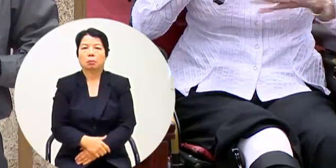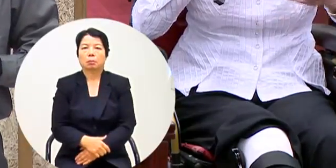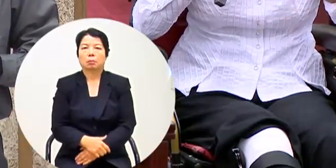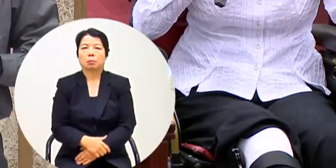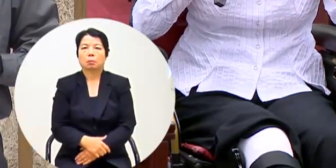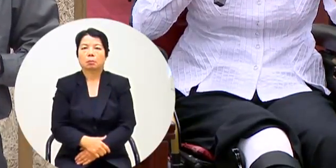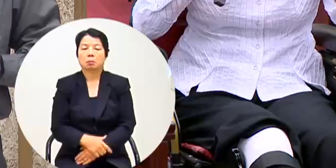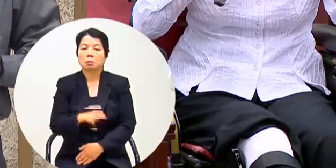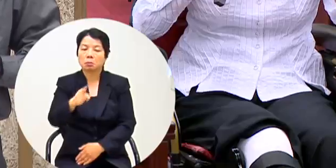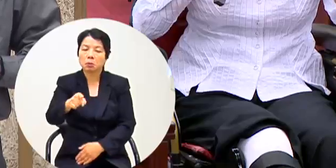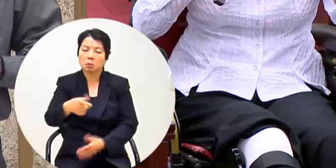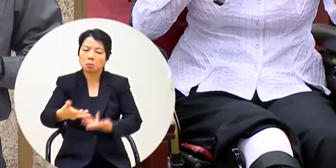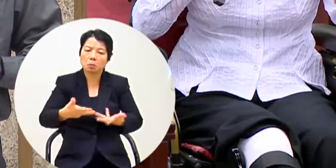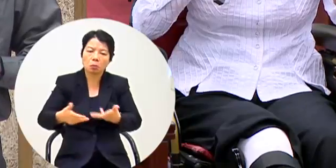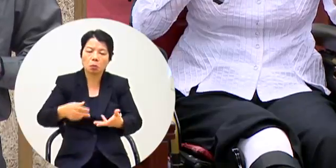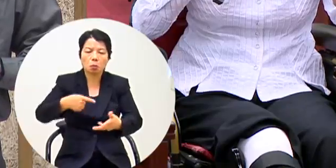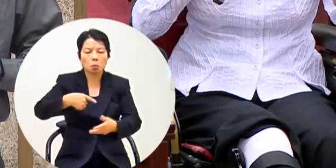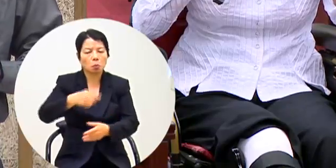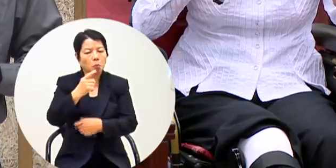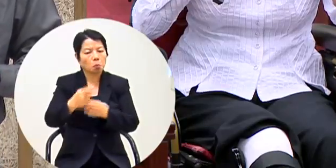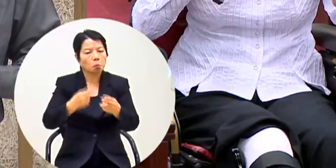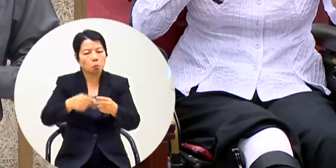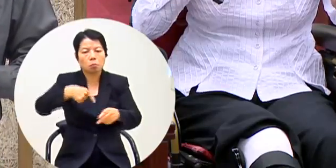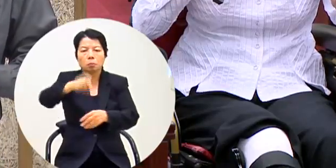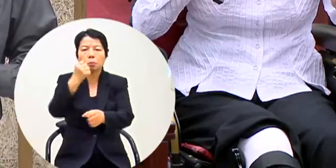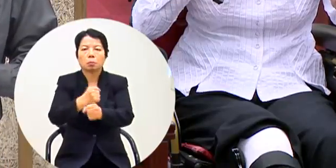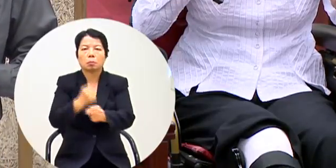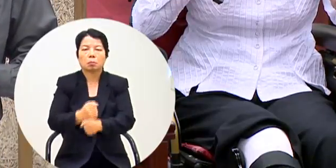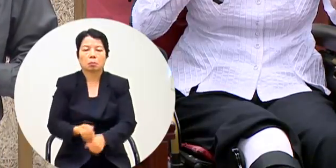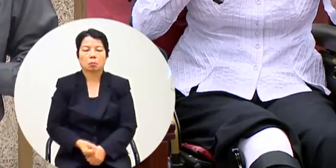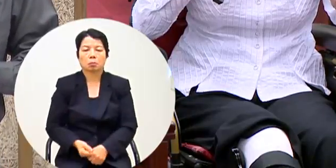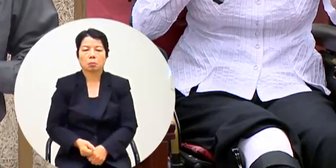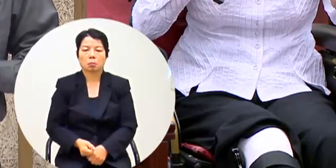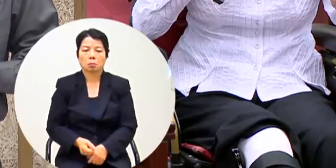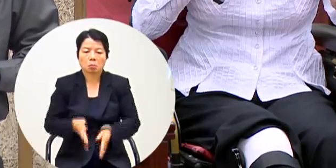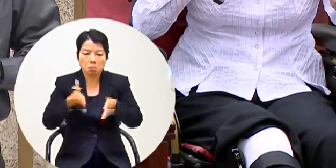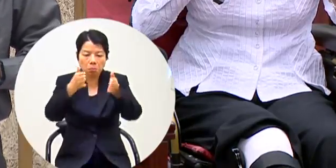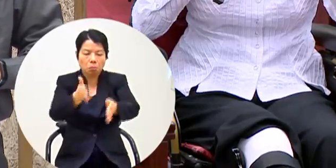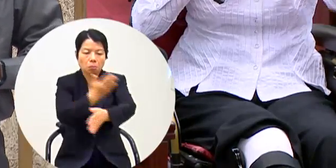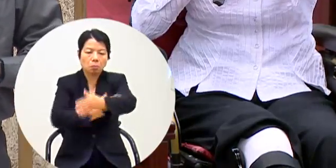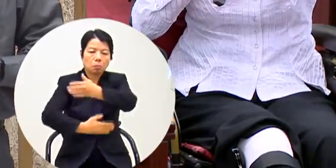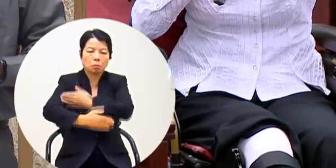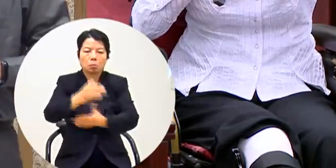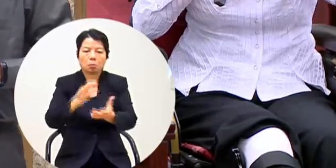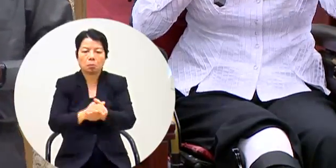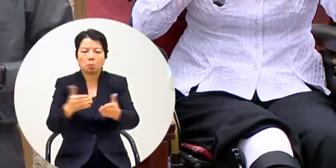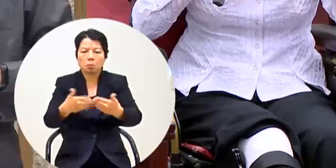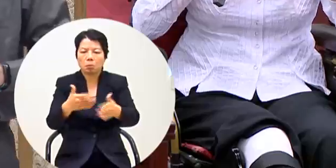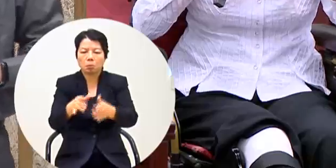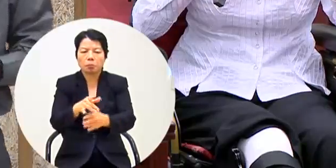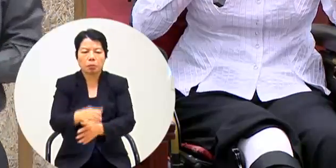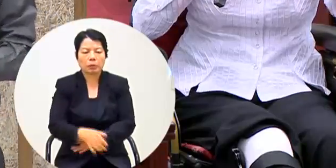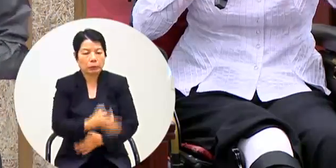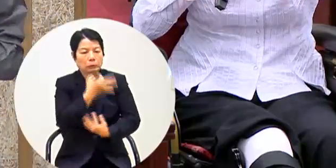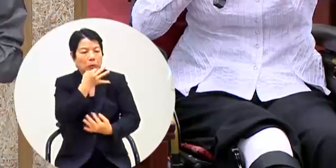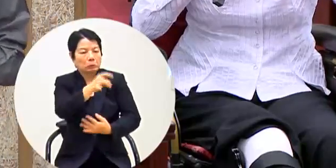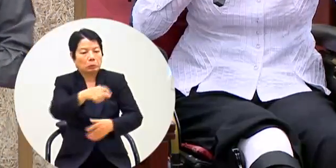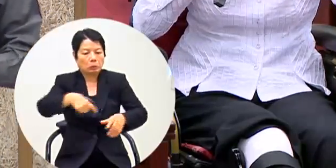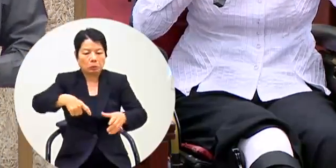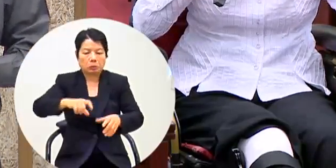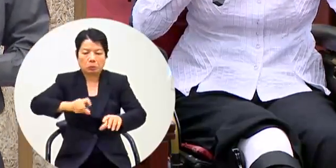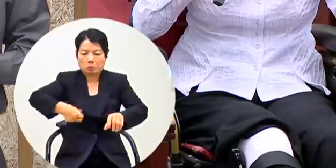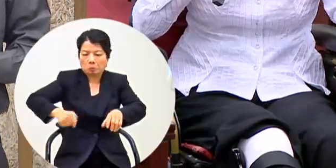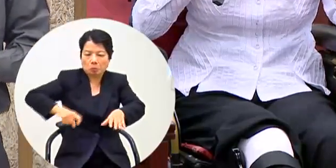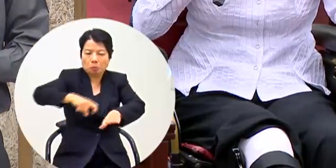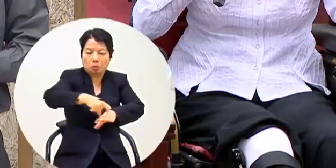但是你的身心障碍者总不能因为这样子所以他就要被阻碍嘛。 对， 好，所以我觉得这是两个层面嘛，一个是